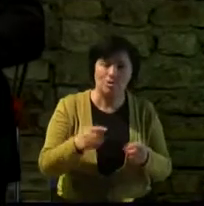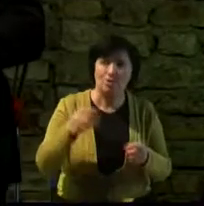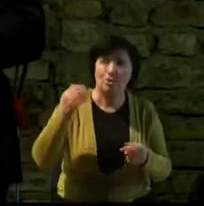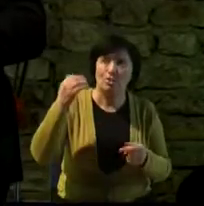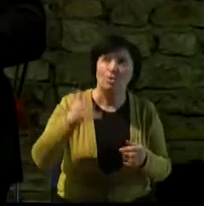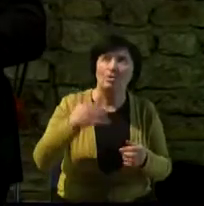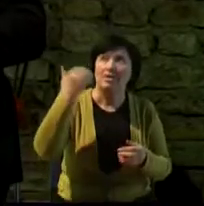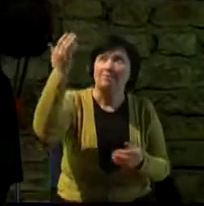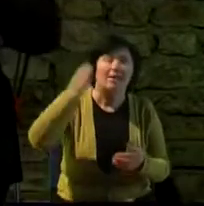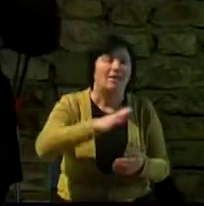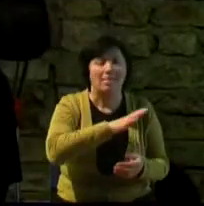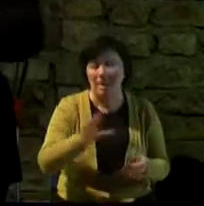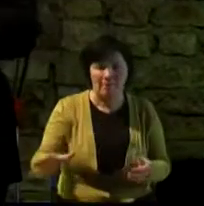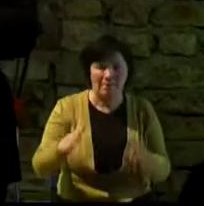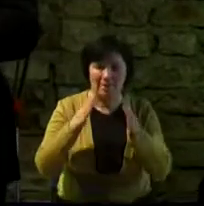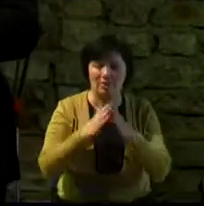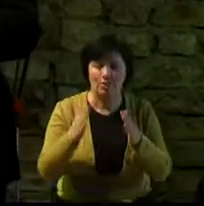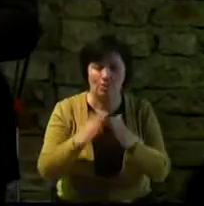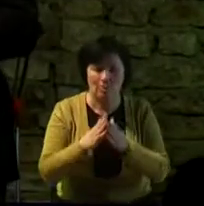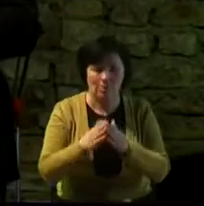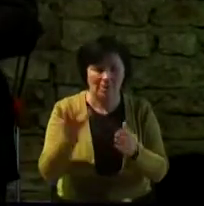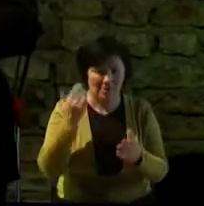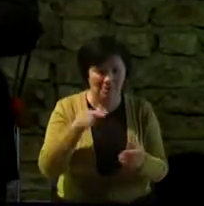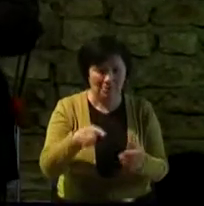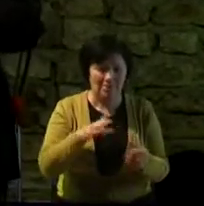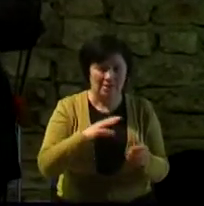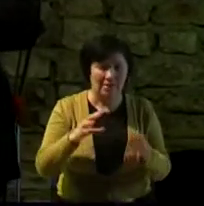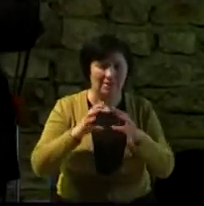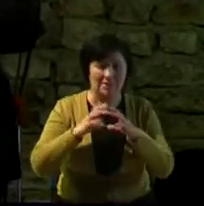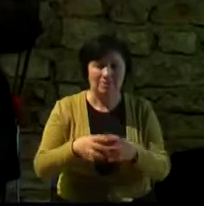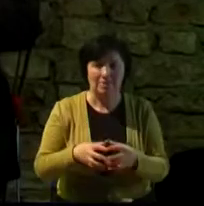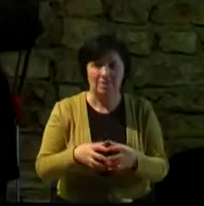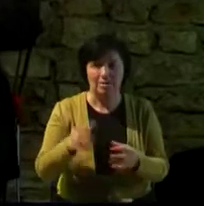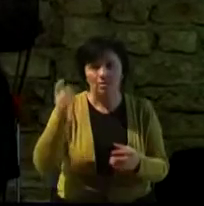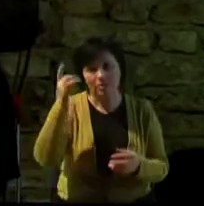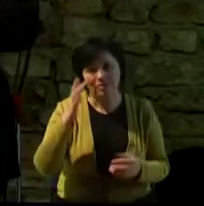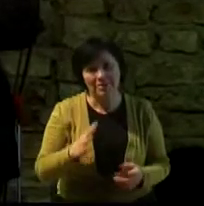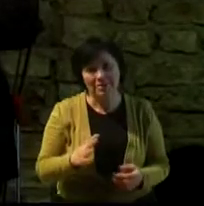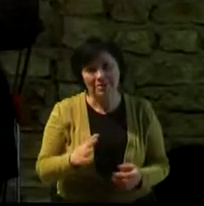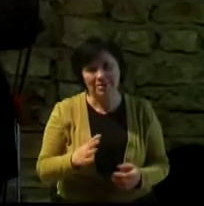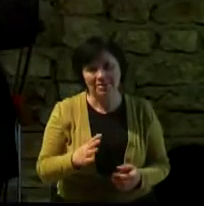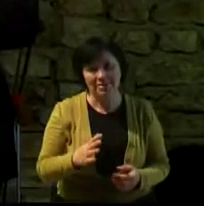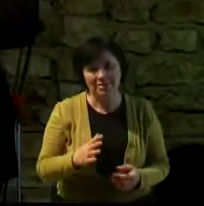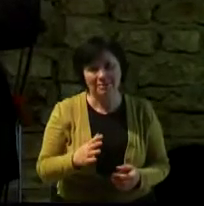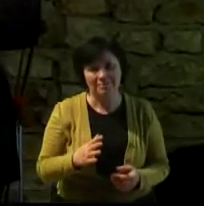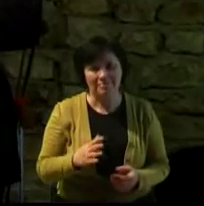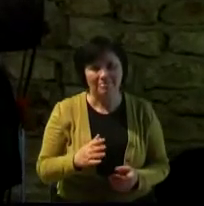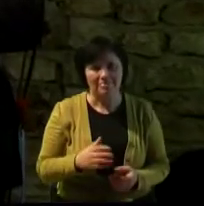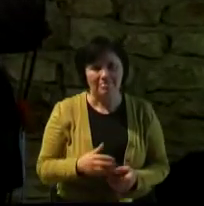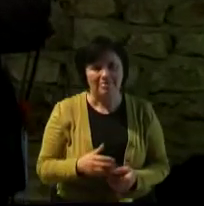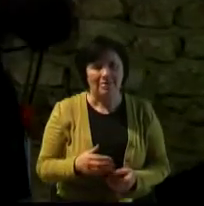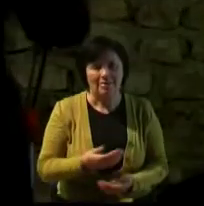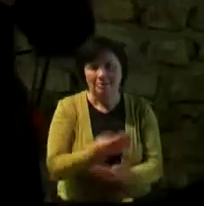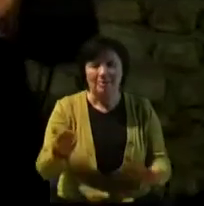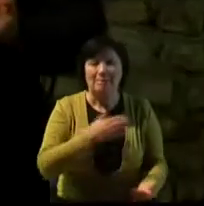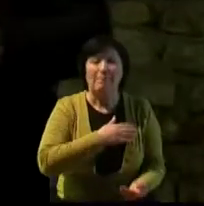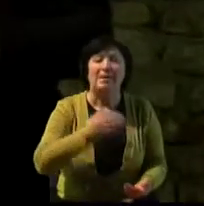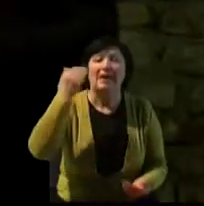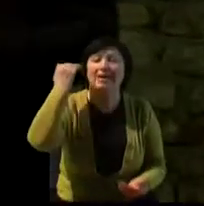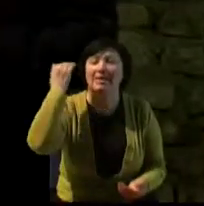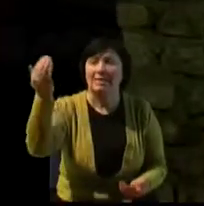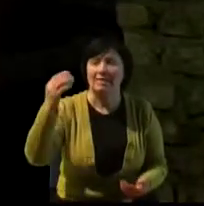Его планы, Его цель в отношении моей жизни во благо, а не во зло, чтобы я имел будущность и надежду. Что все то, что Бог имеет